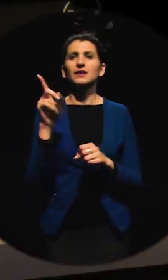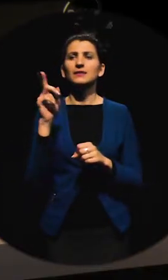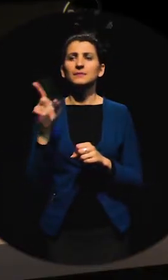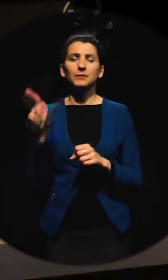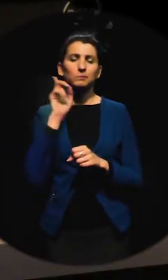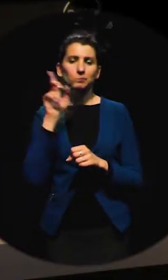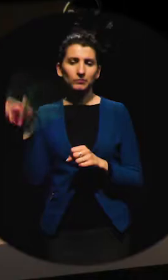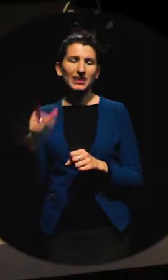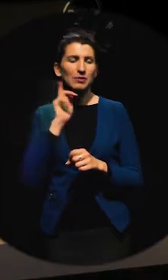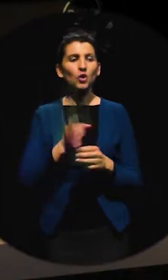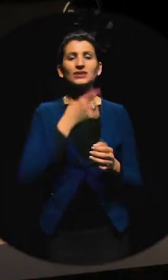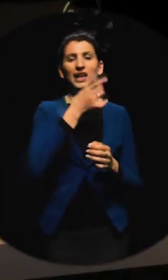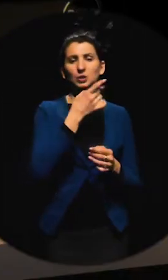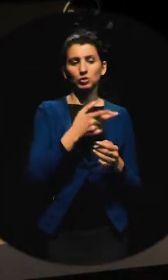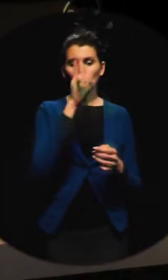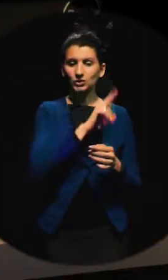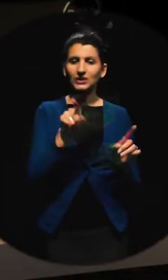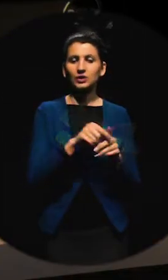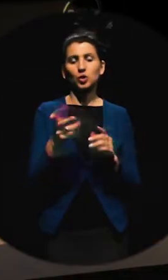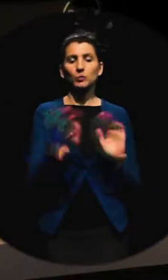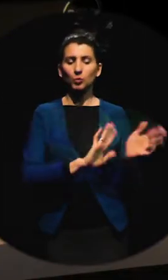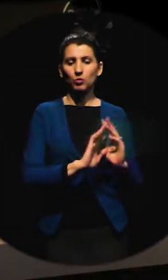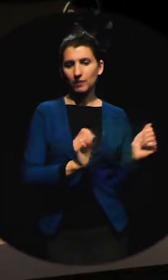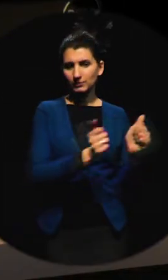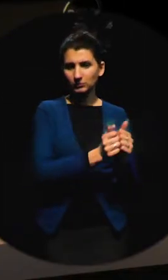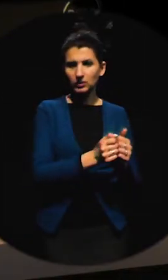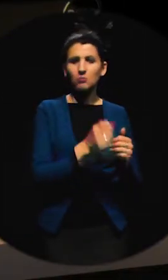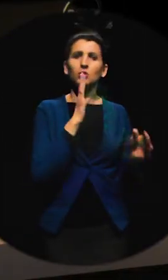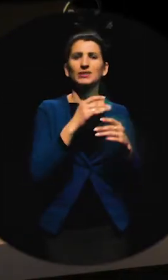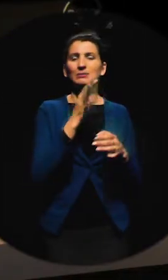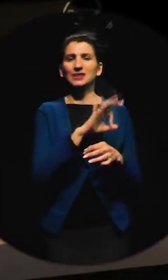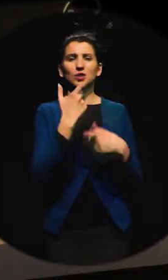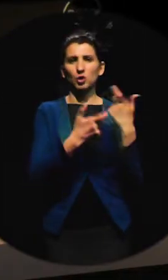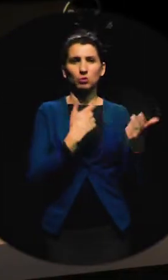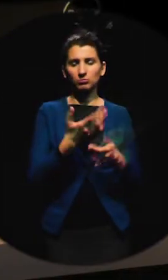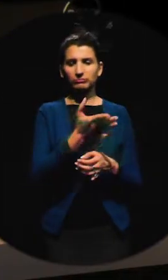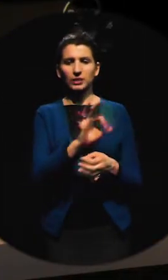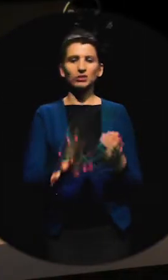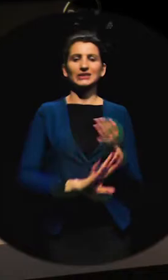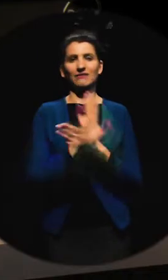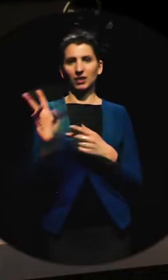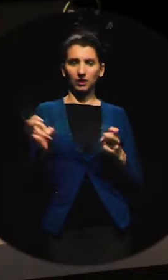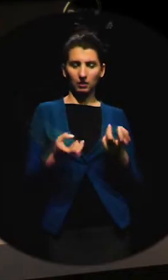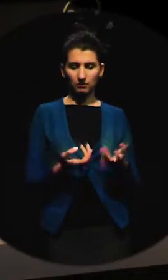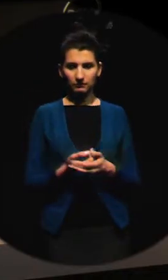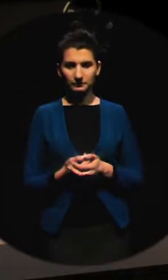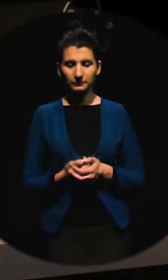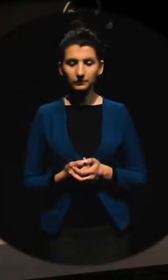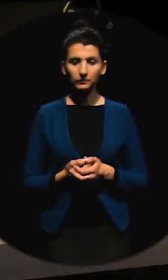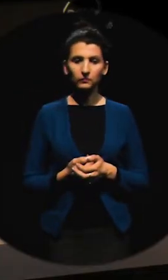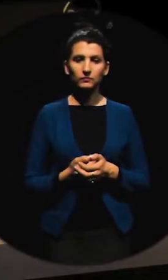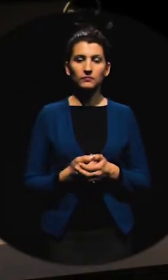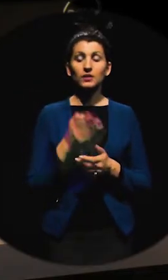że rodzice i opiekunowie robią ze swoich dzieci freak show. Znowu powraca